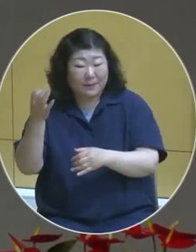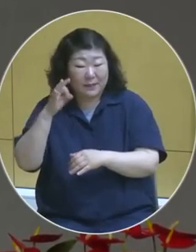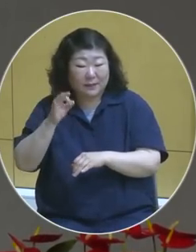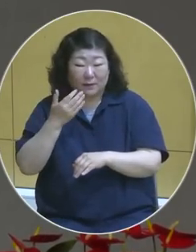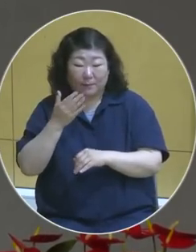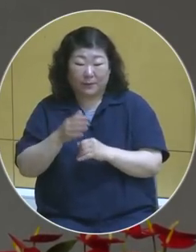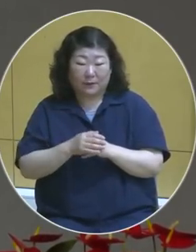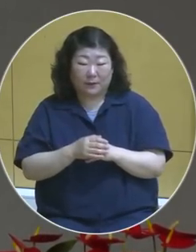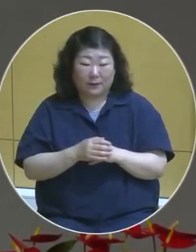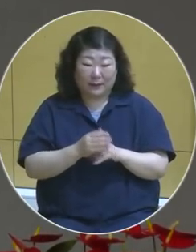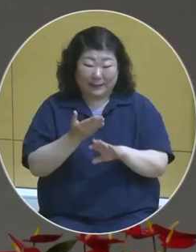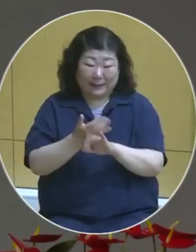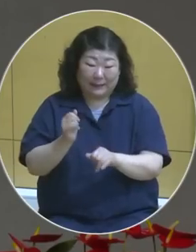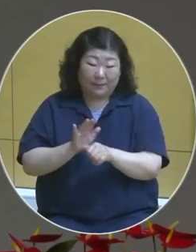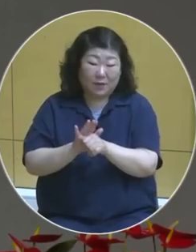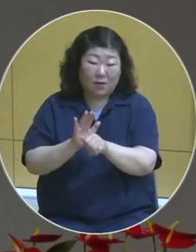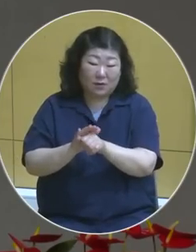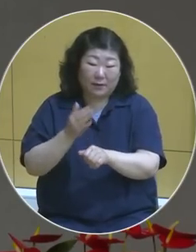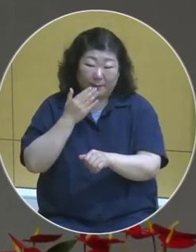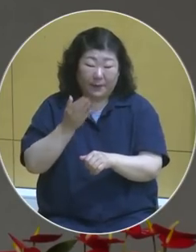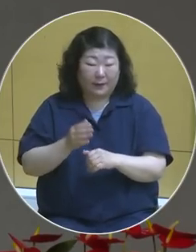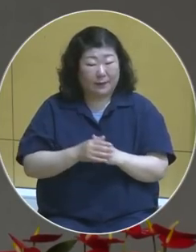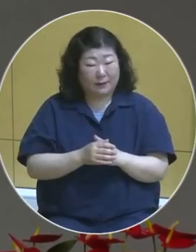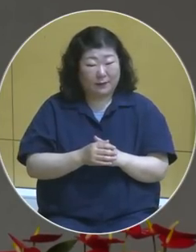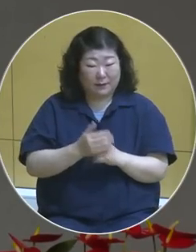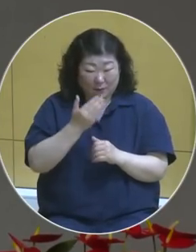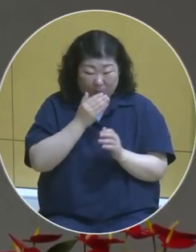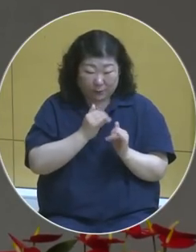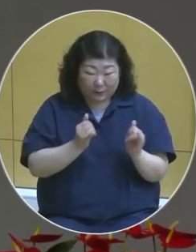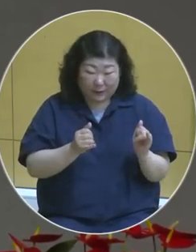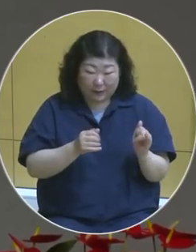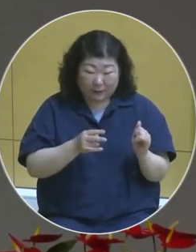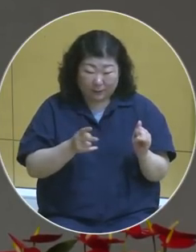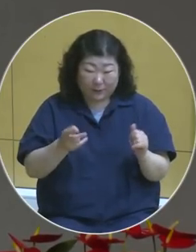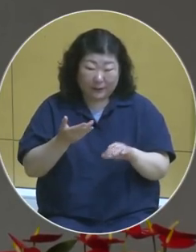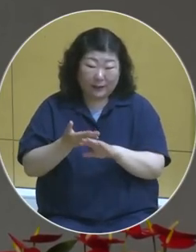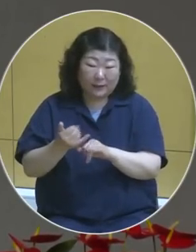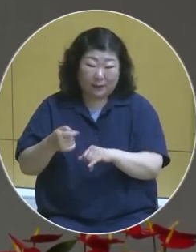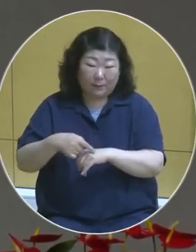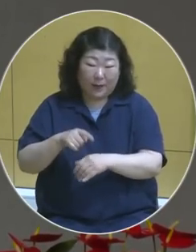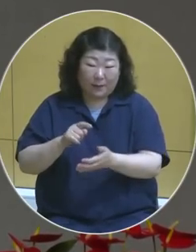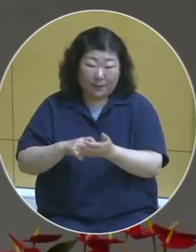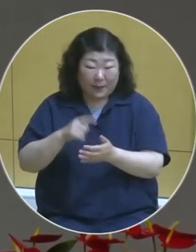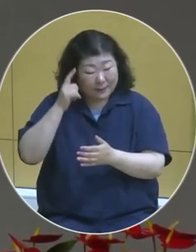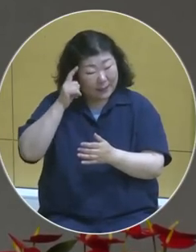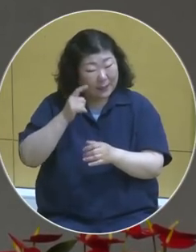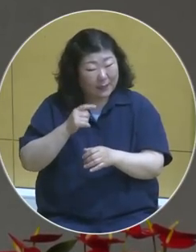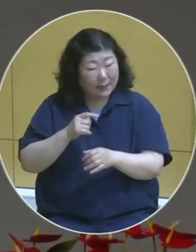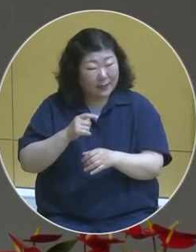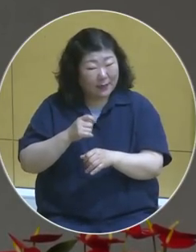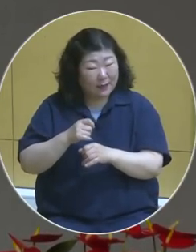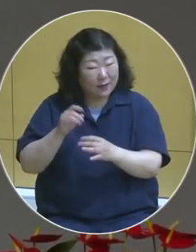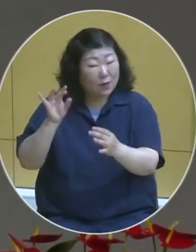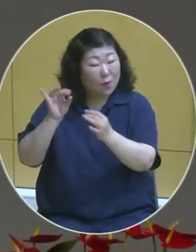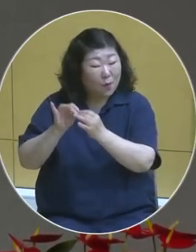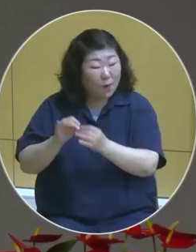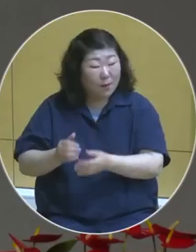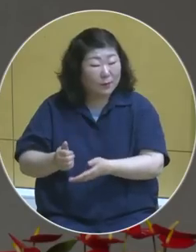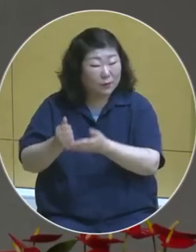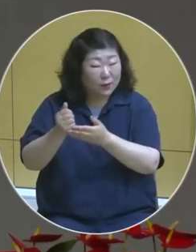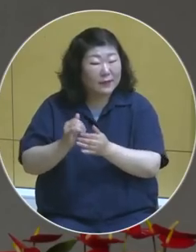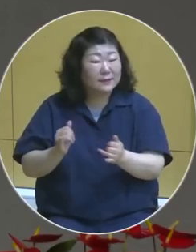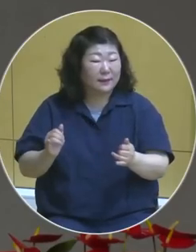사람은 다른 사람을 격려할 줄 아는 사람입니다. 겸손한 사람은 다른 사람의 마음과 생각을 공감하고 존중할 줄 아는